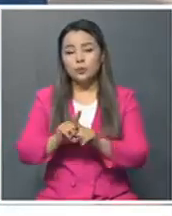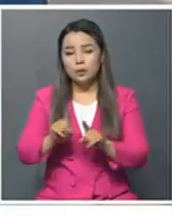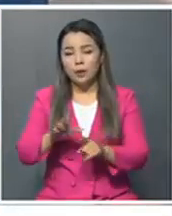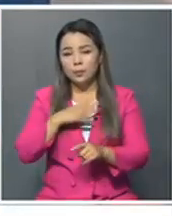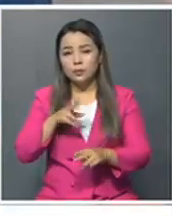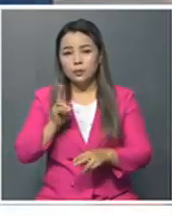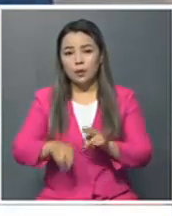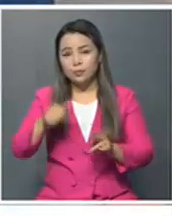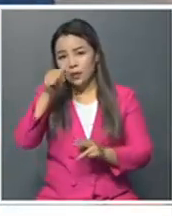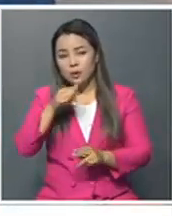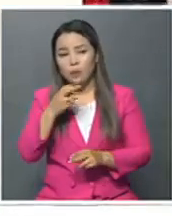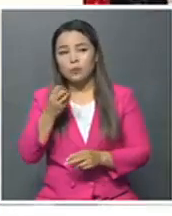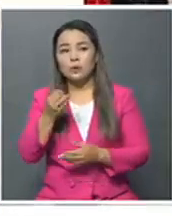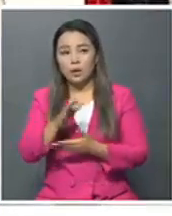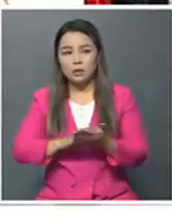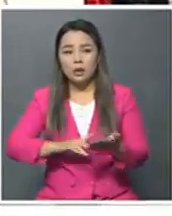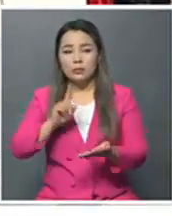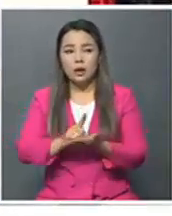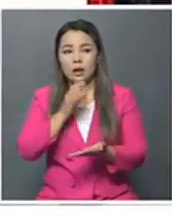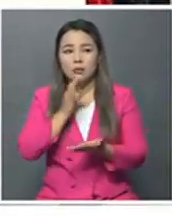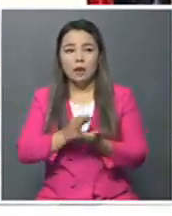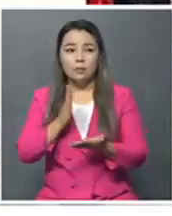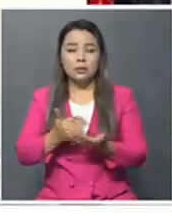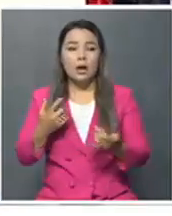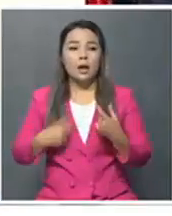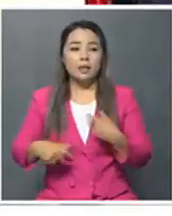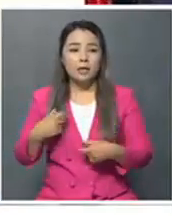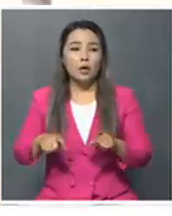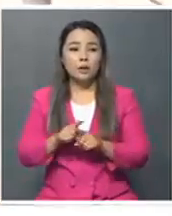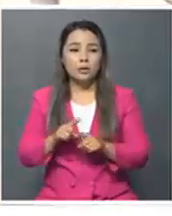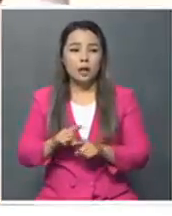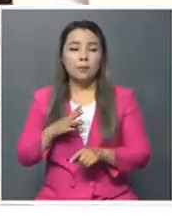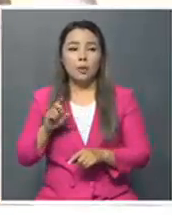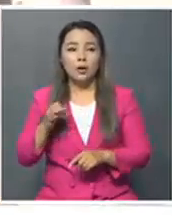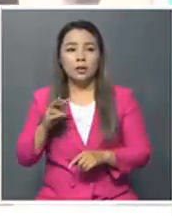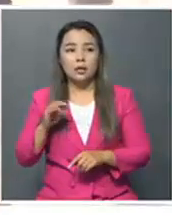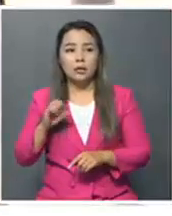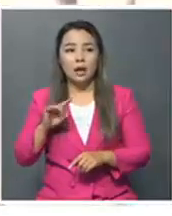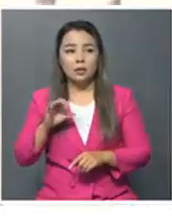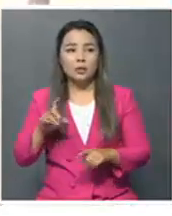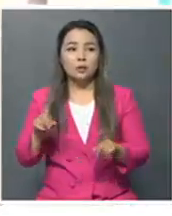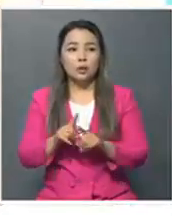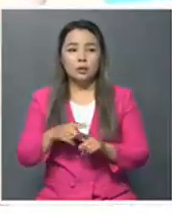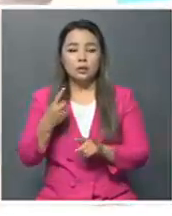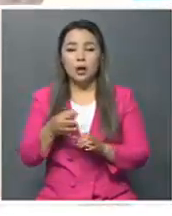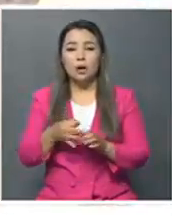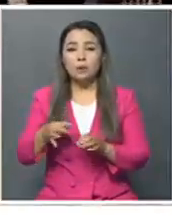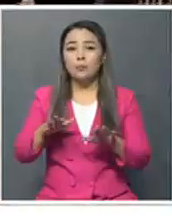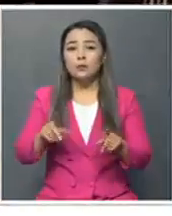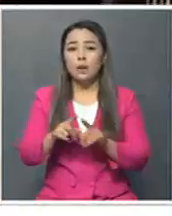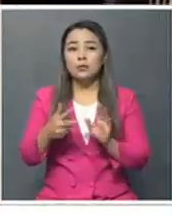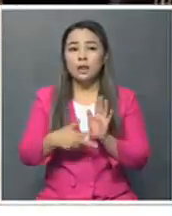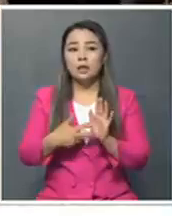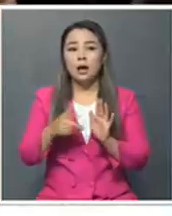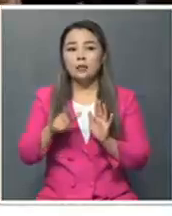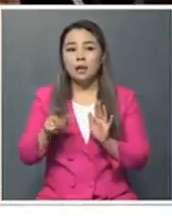маусымның соңына дейін ұзартуға шешім қабылдады. Ал Аргентинаның астанасы Буэнос-Айрестің бір ауданында ғана 80 адамнан